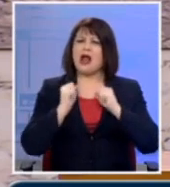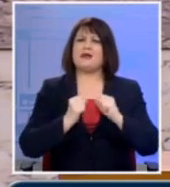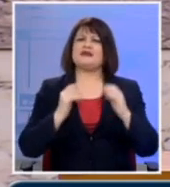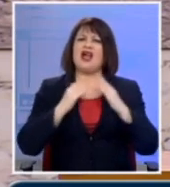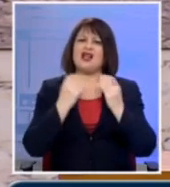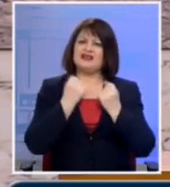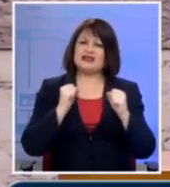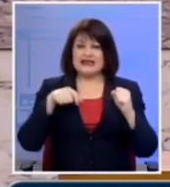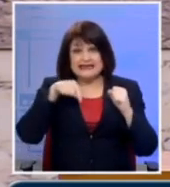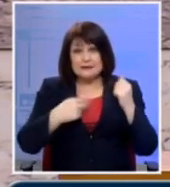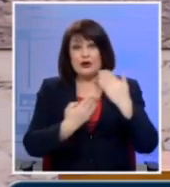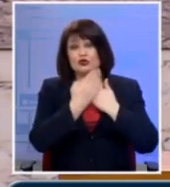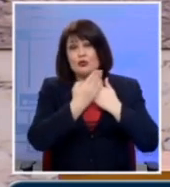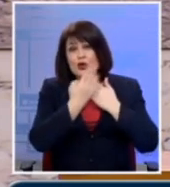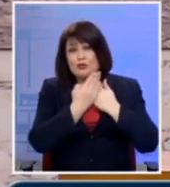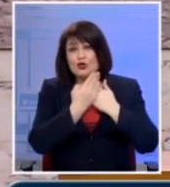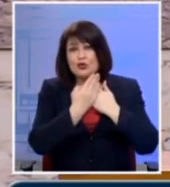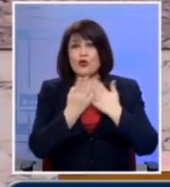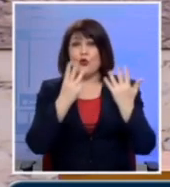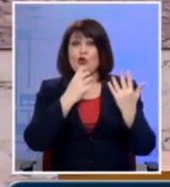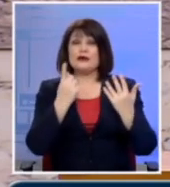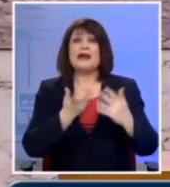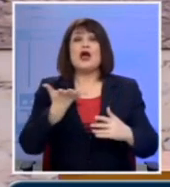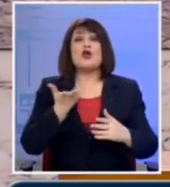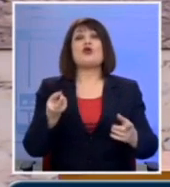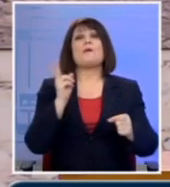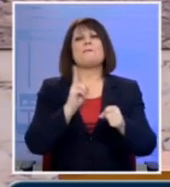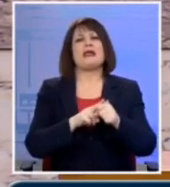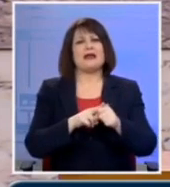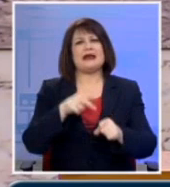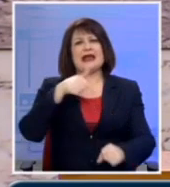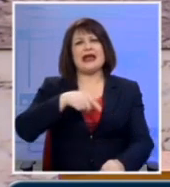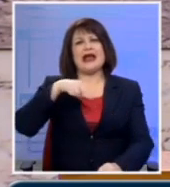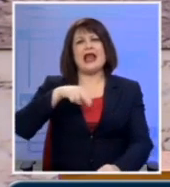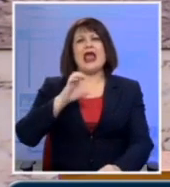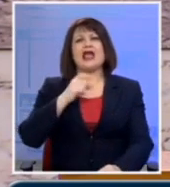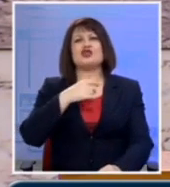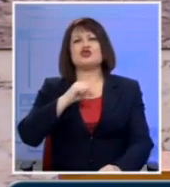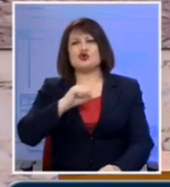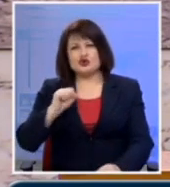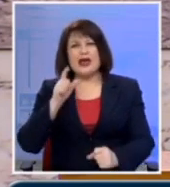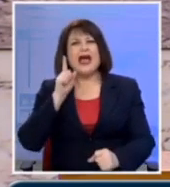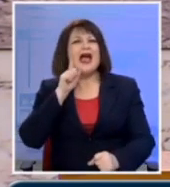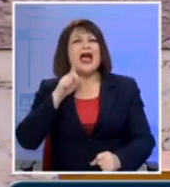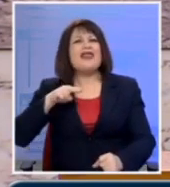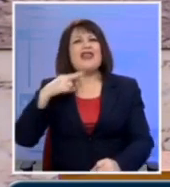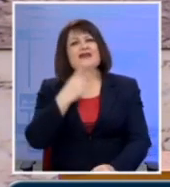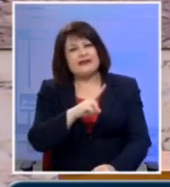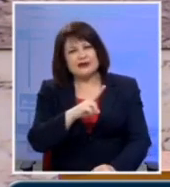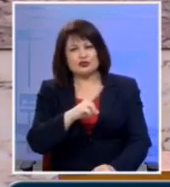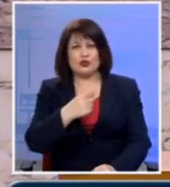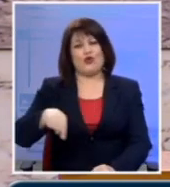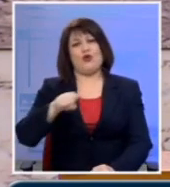που έφυγε τα ξημερώματα σε ηλικία 81 ετών. Επίσης, διερμηνεύοντας